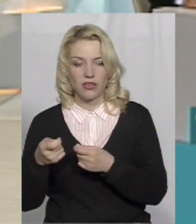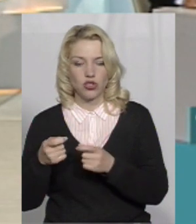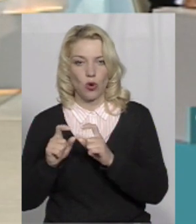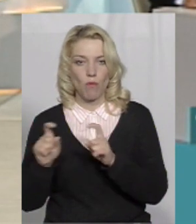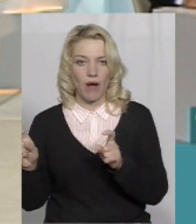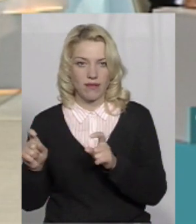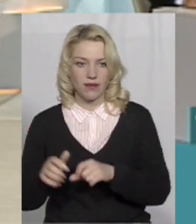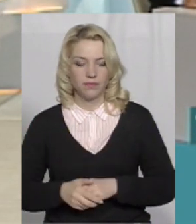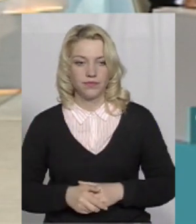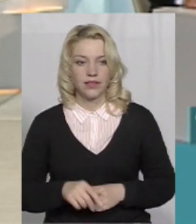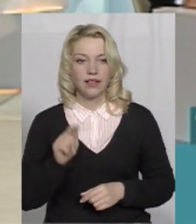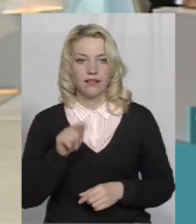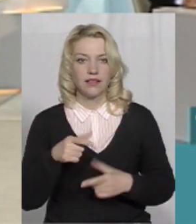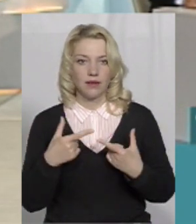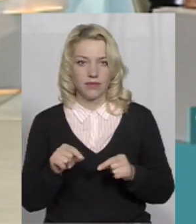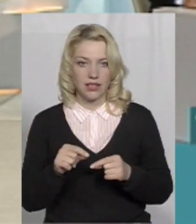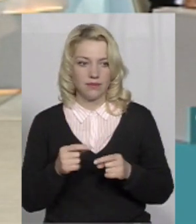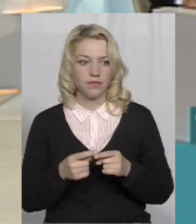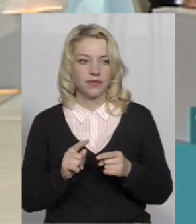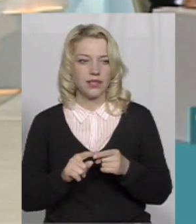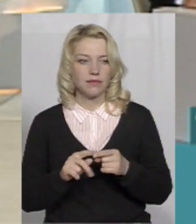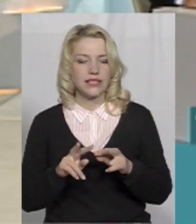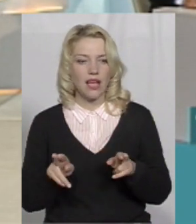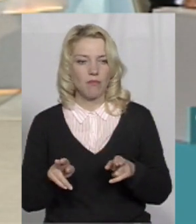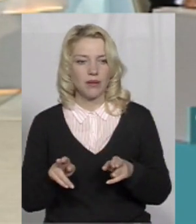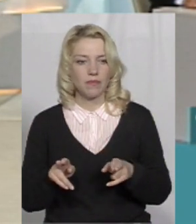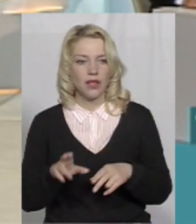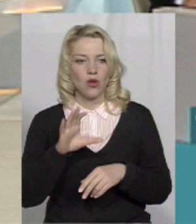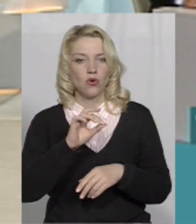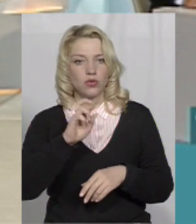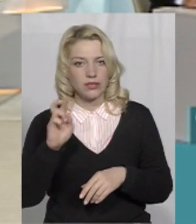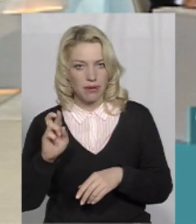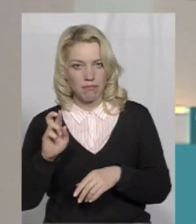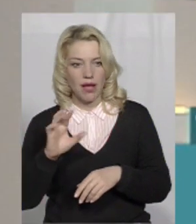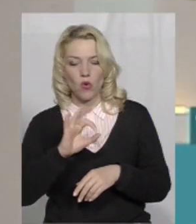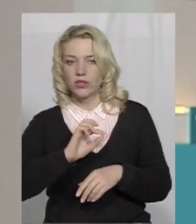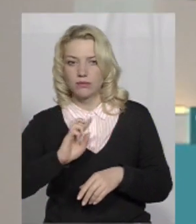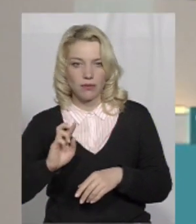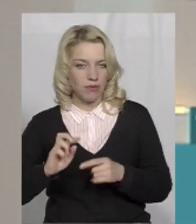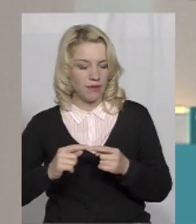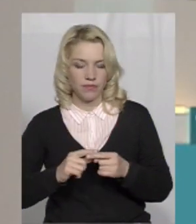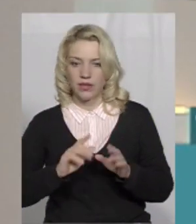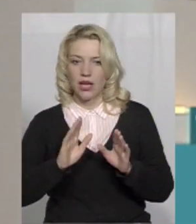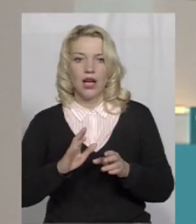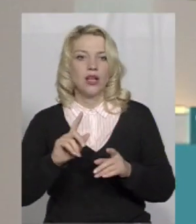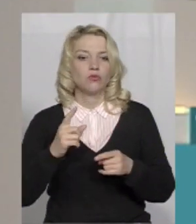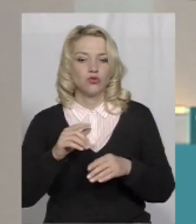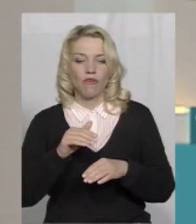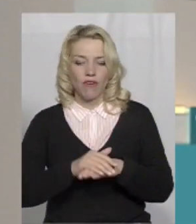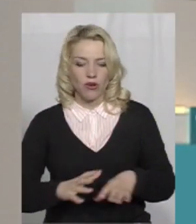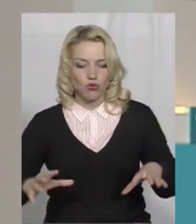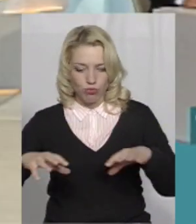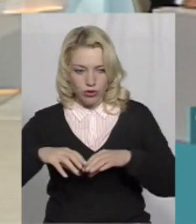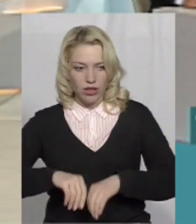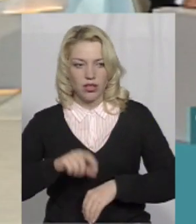компанія? Там, де тим самим, що ОСББ, однозначно ОСББ, того, що навіть факт об'єднання